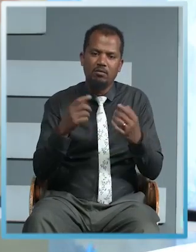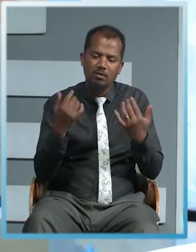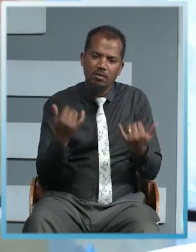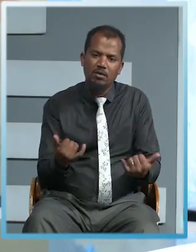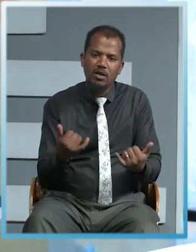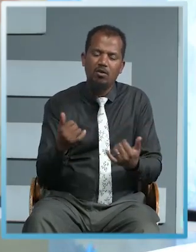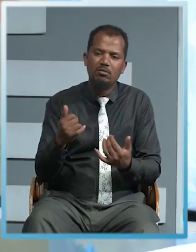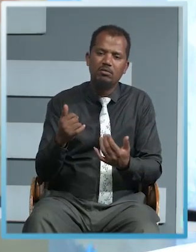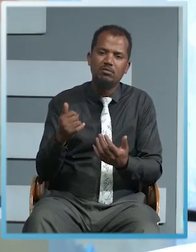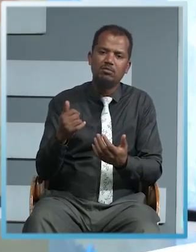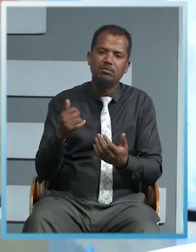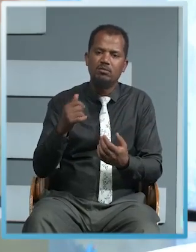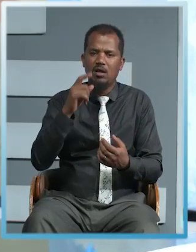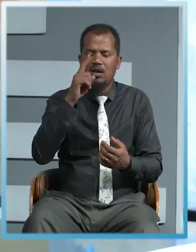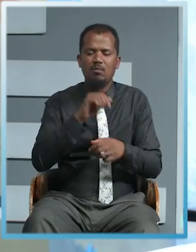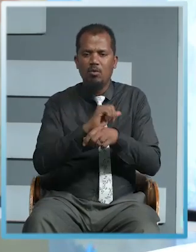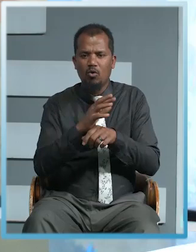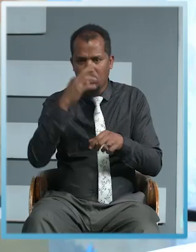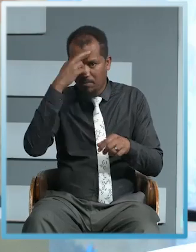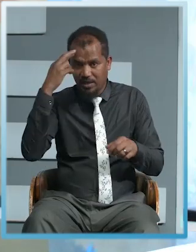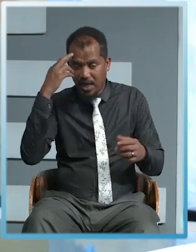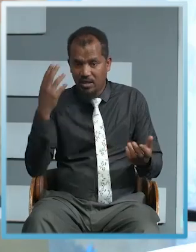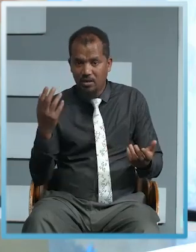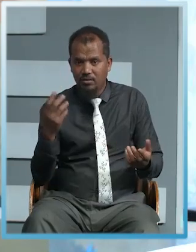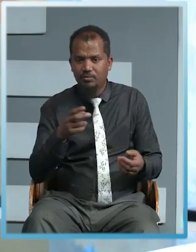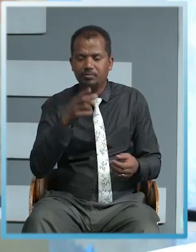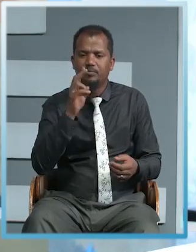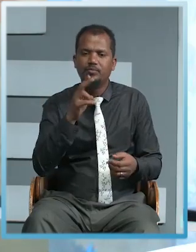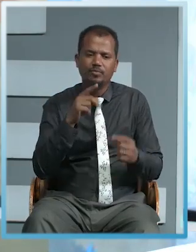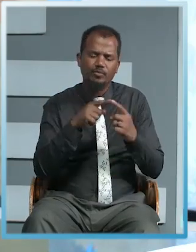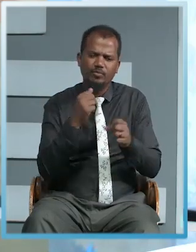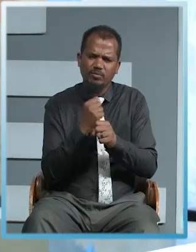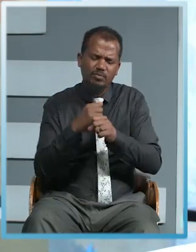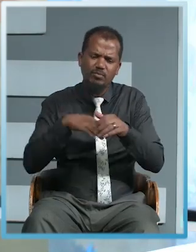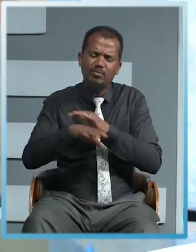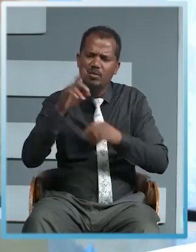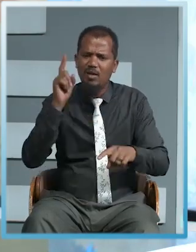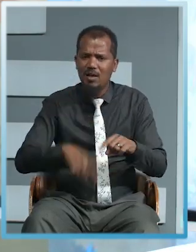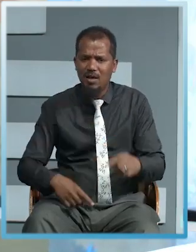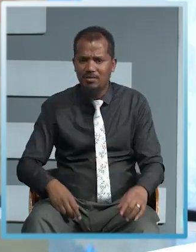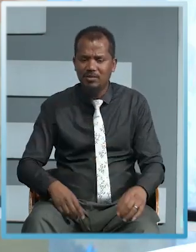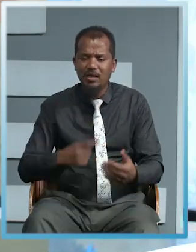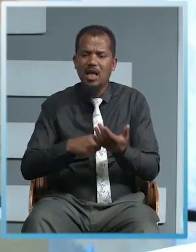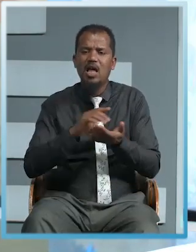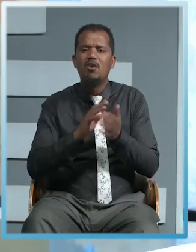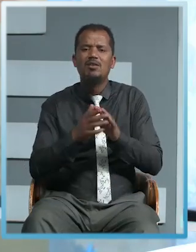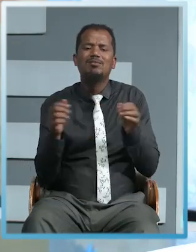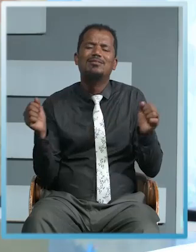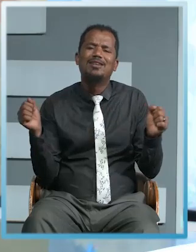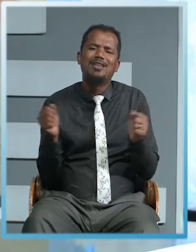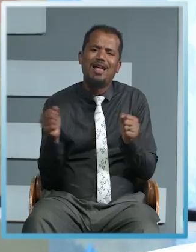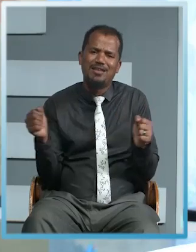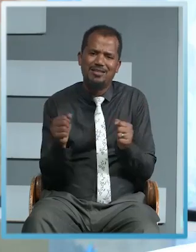لیمیتی آرگانیان آن با کرونا مکنات تولو بلند سرام قوت واله مچاله چن یا ایهونه